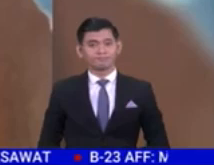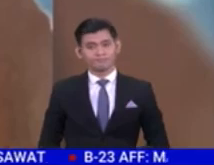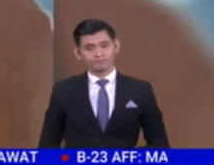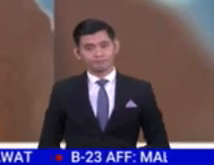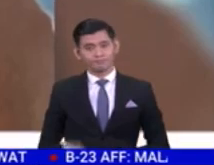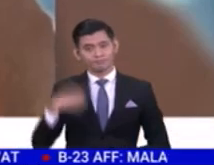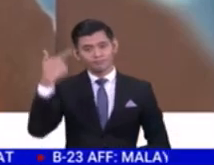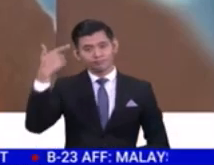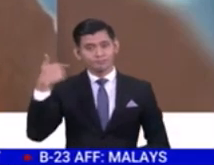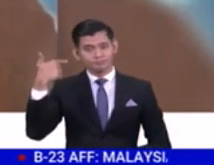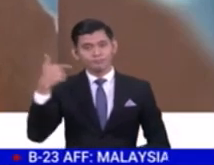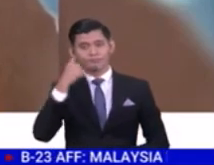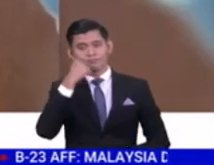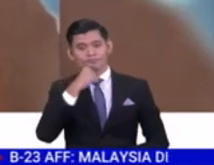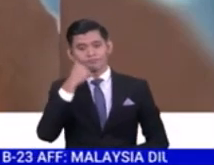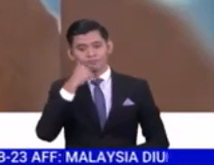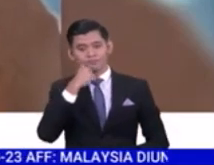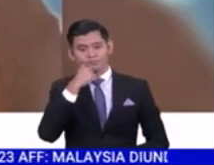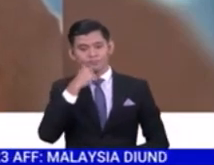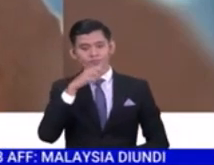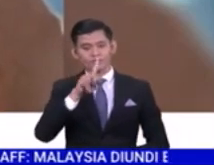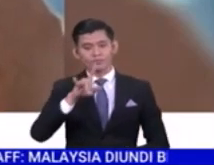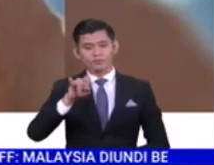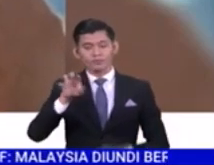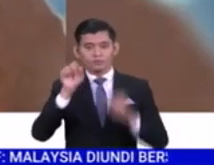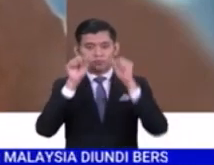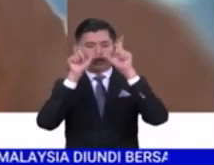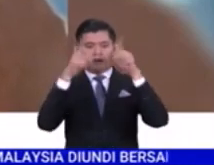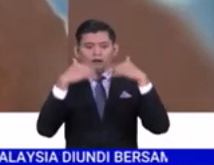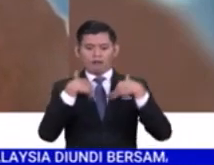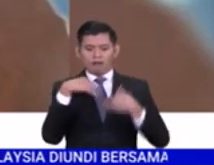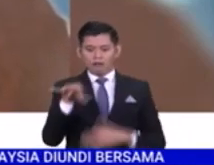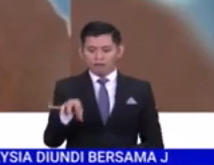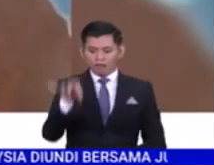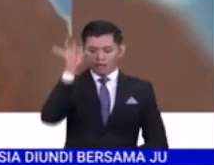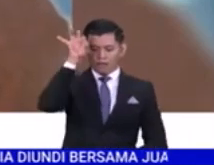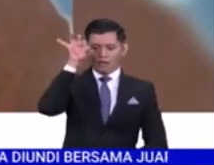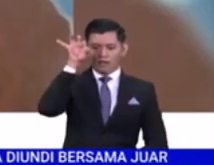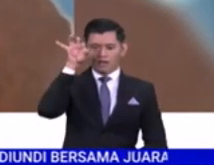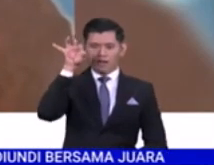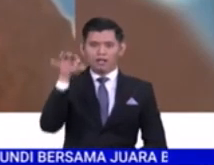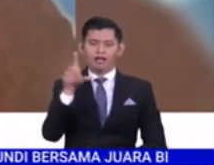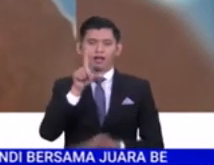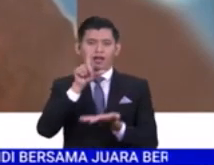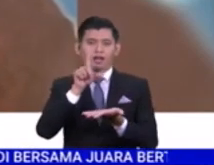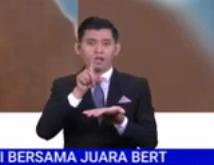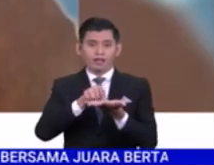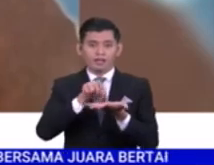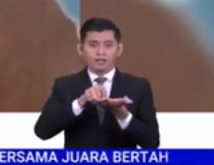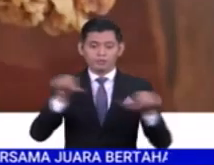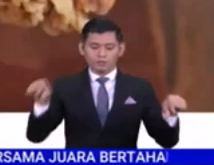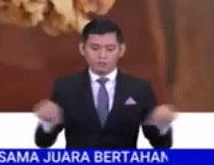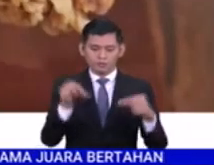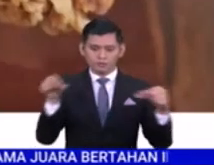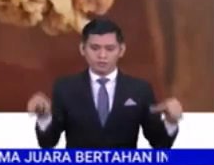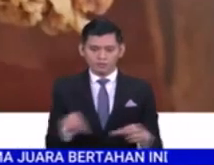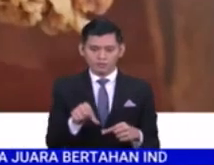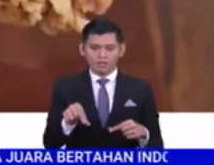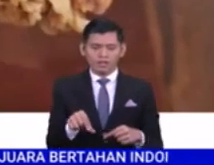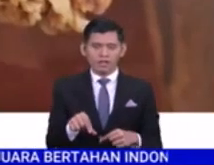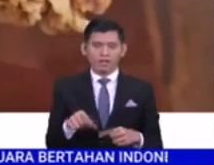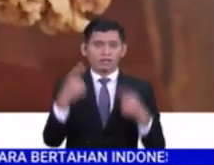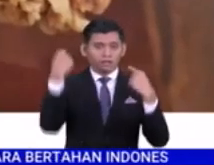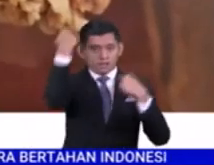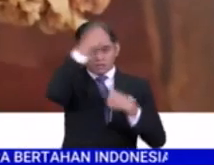Di London, seorang wanita bernama Gabrielle terkejut menemukan kepala ayam di dalam kotak hidangan ayam goreng yang dipesannya. Kepala ayam